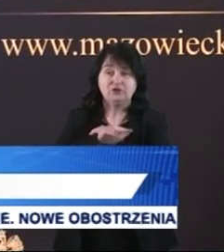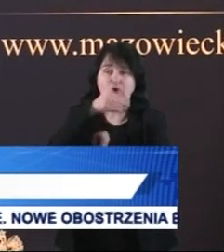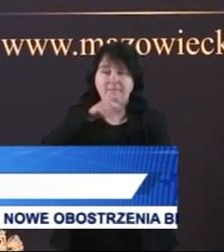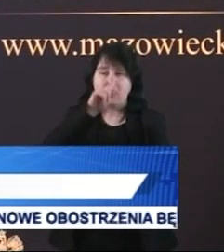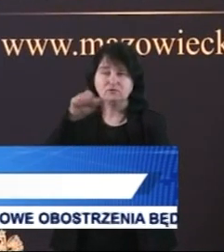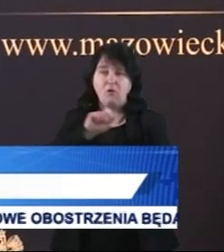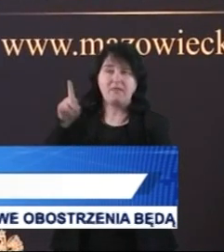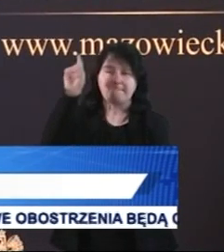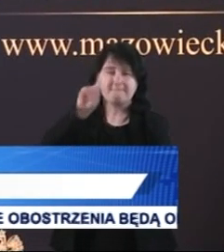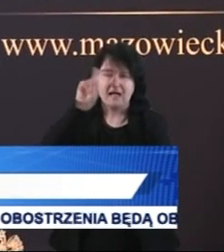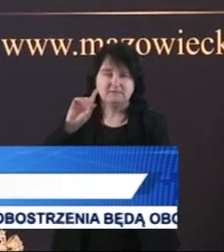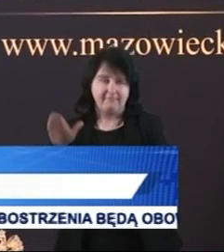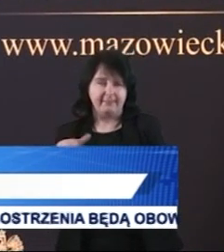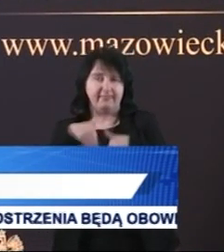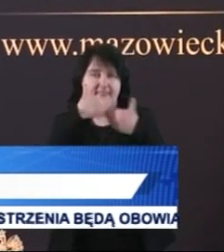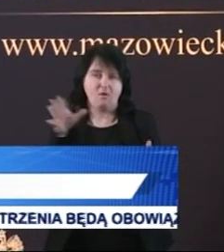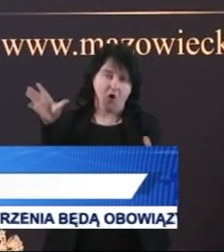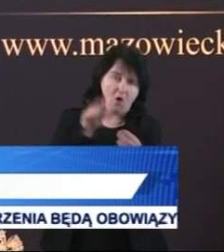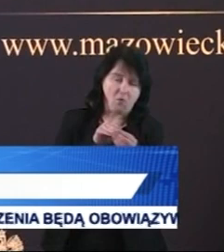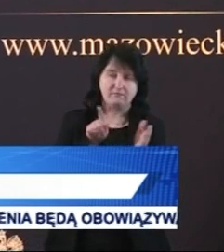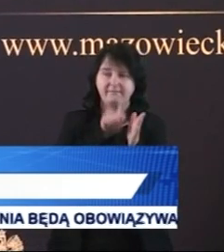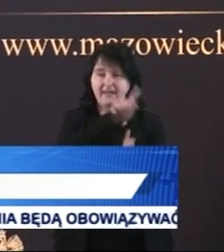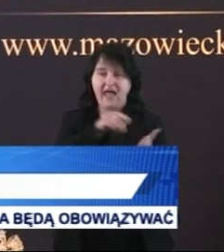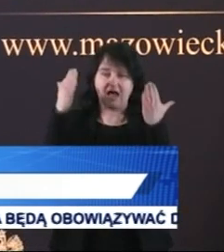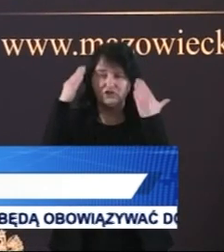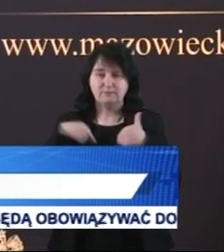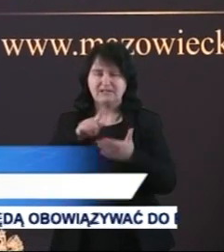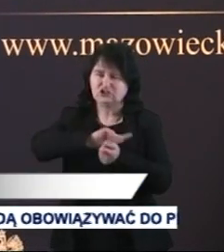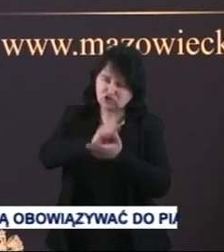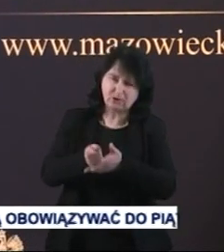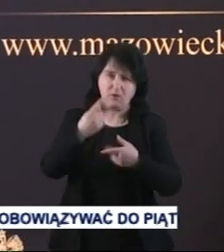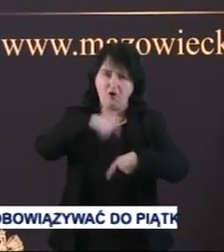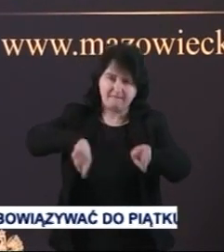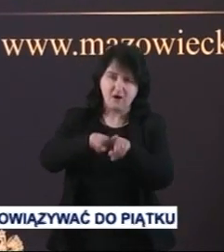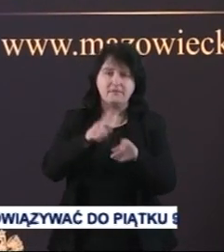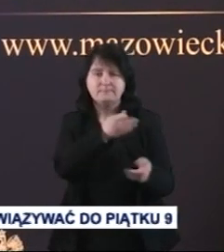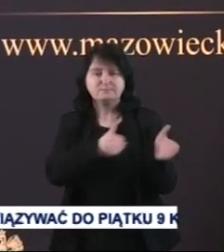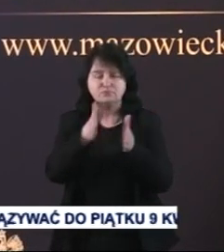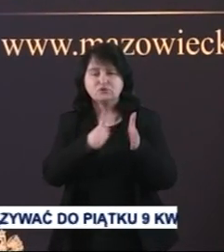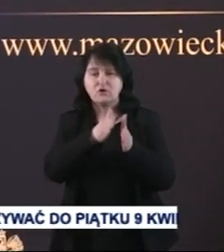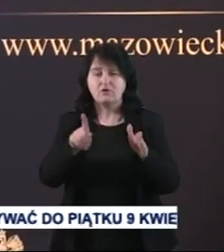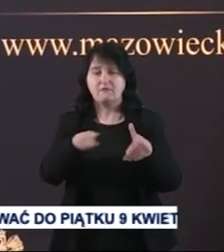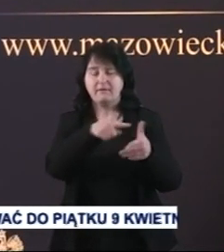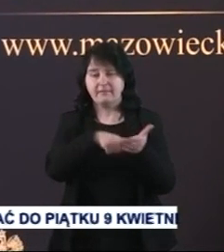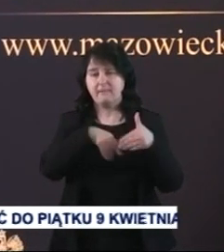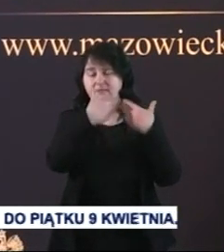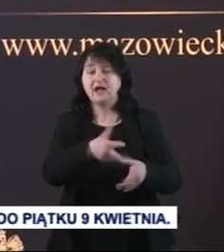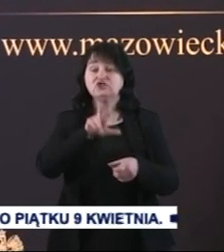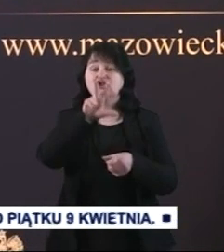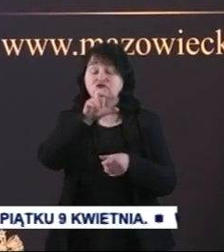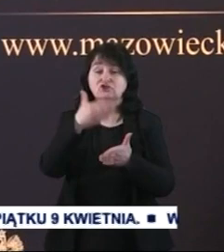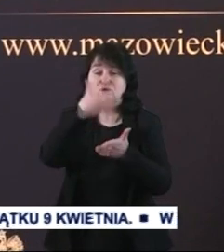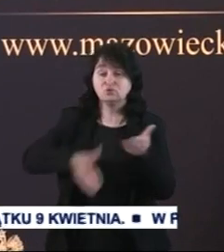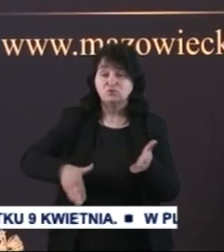budżetu państwa zostało skierowane w sumie do tego szpitala na jego szybsze ukończenie i na przygotowanie tam właśnie 300